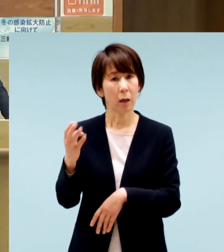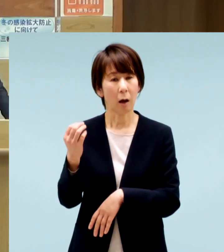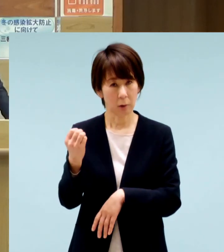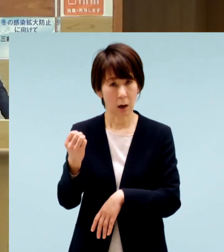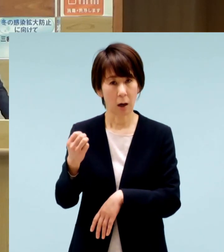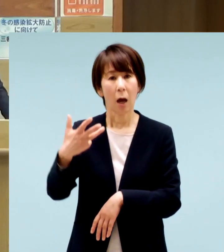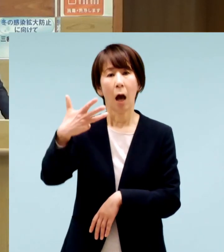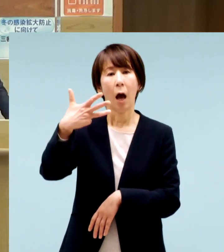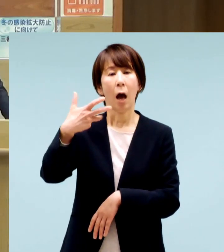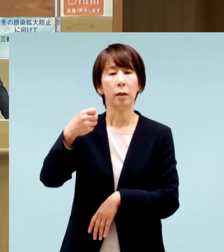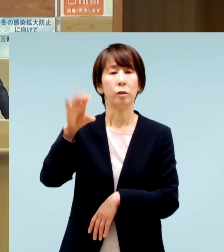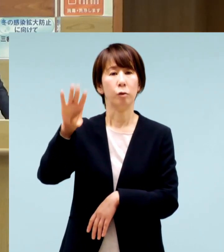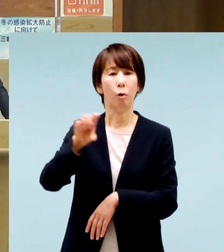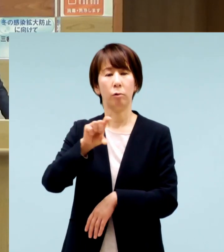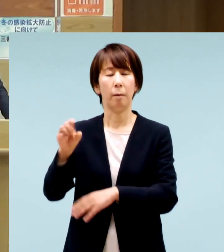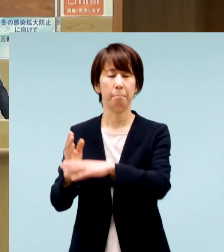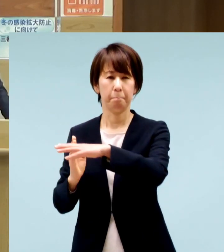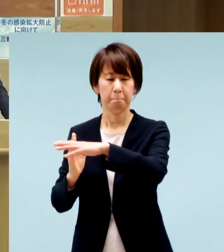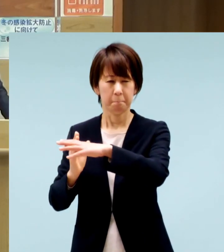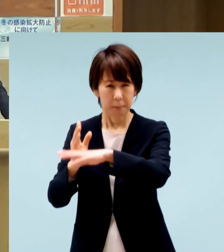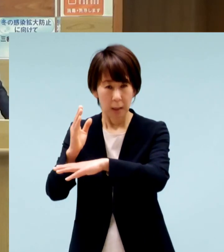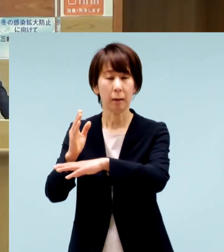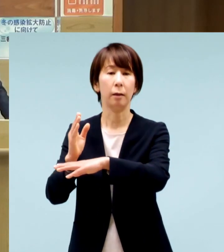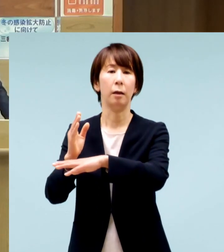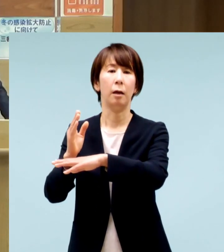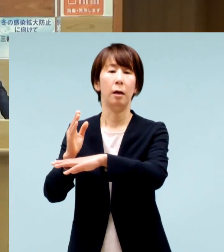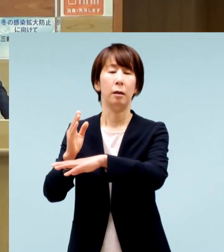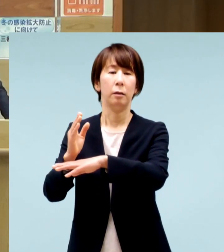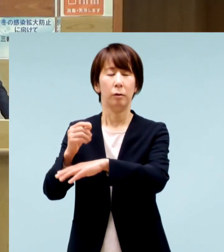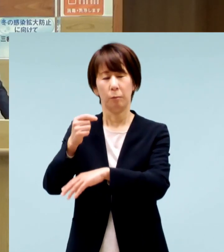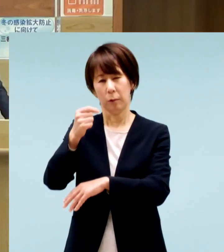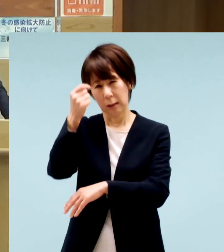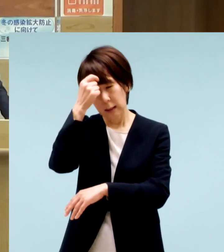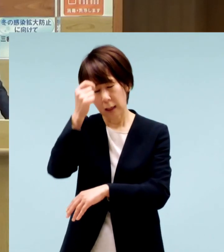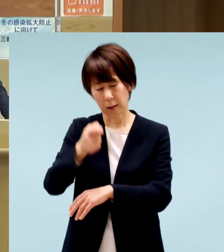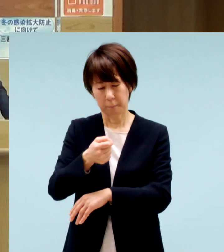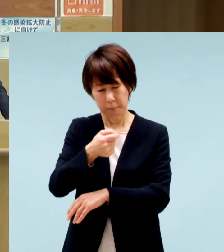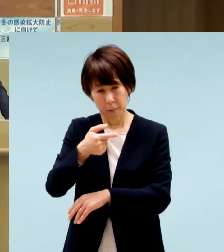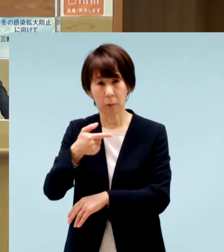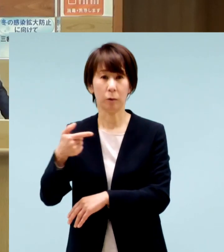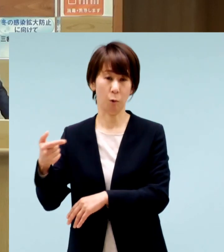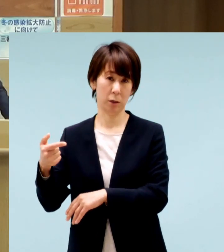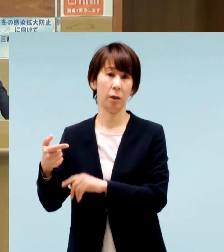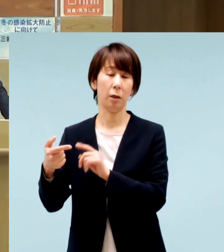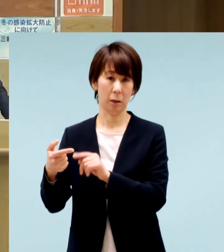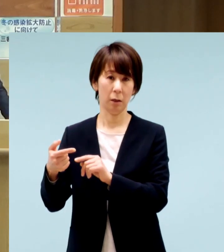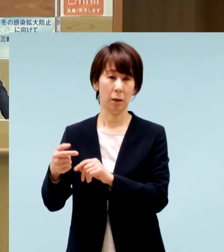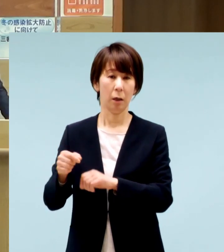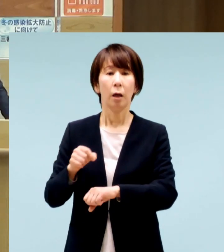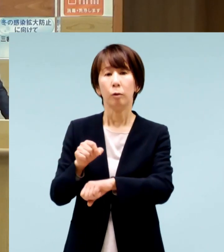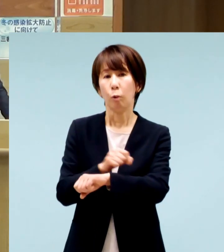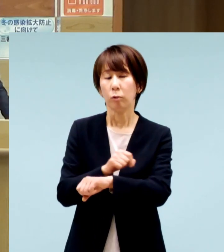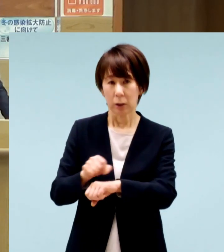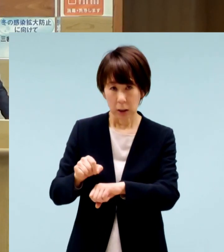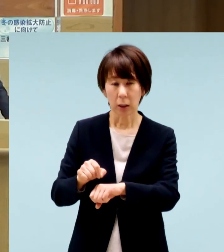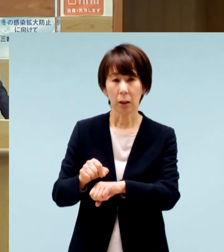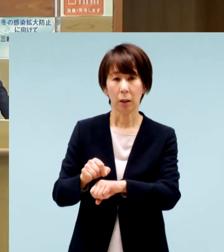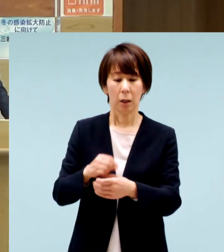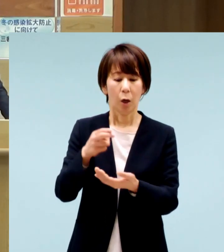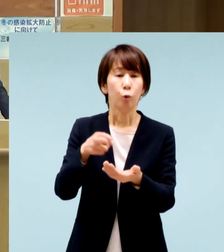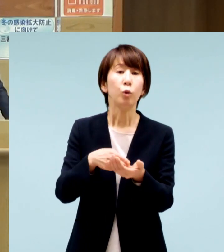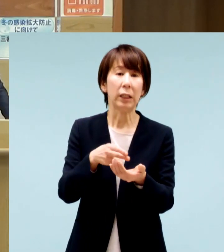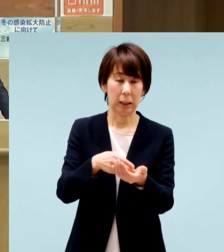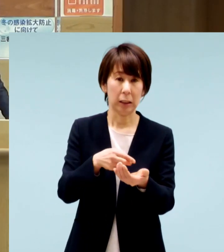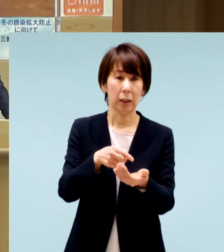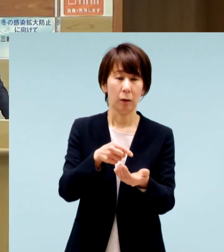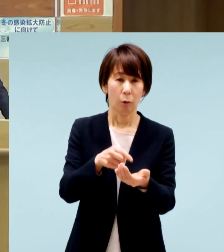ういった被害が甚大なものになってます。特にウニの被害に関して言えば、